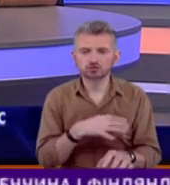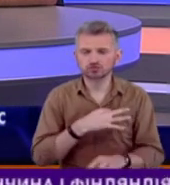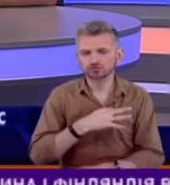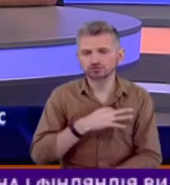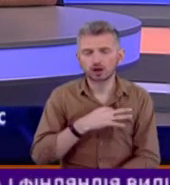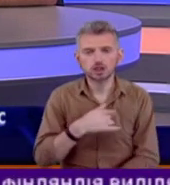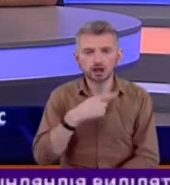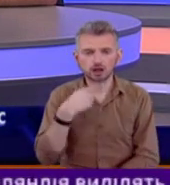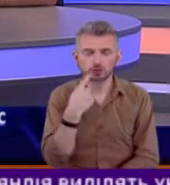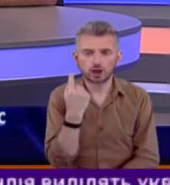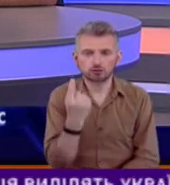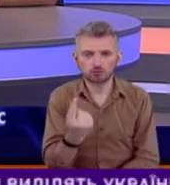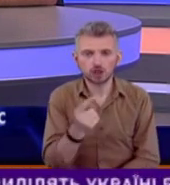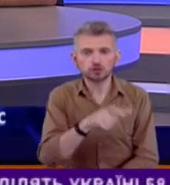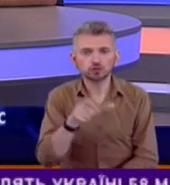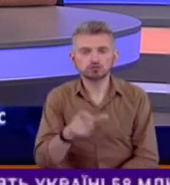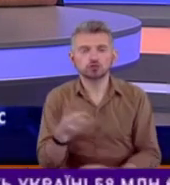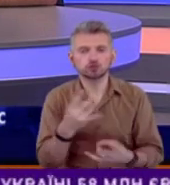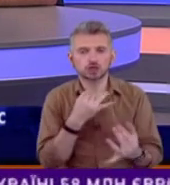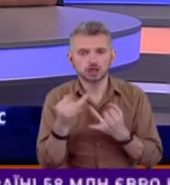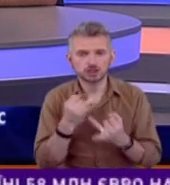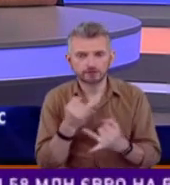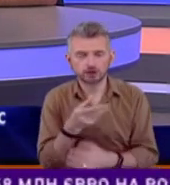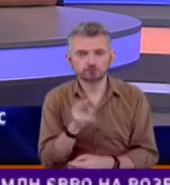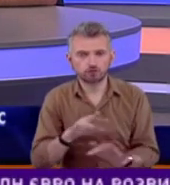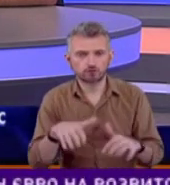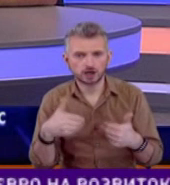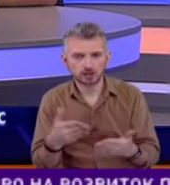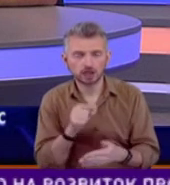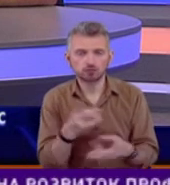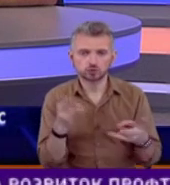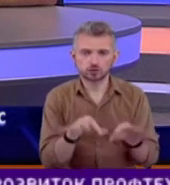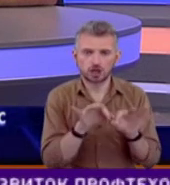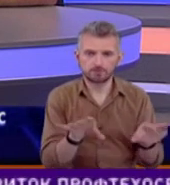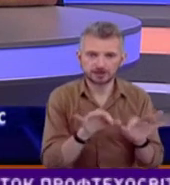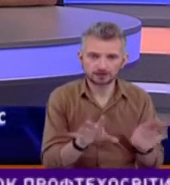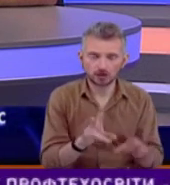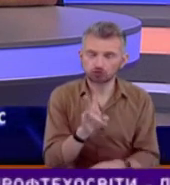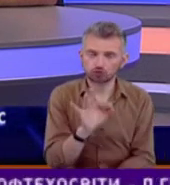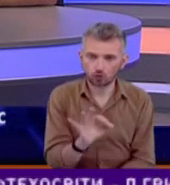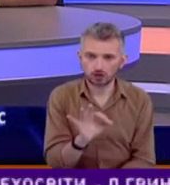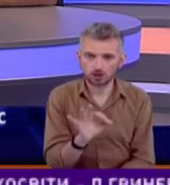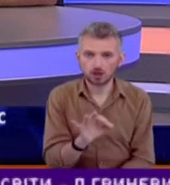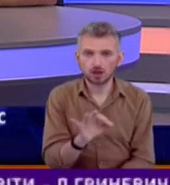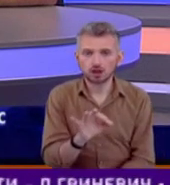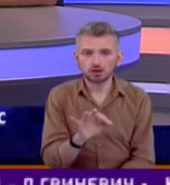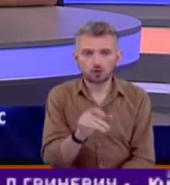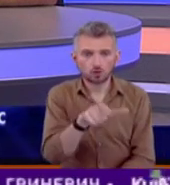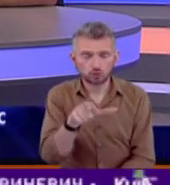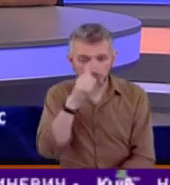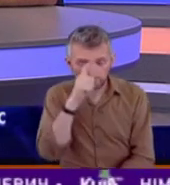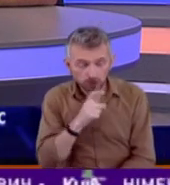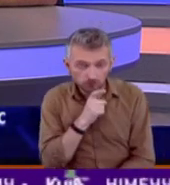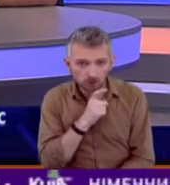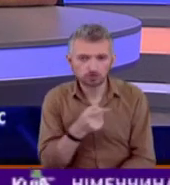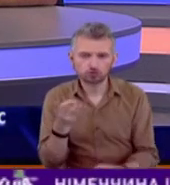Поэтому я говорю одно. С людьми нужно разговаривать в двух вариантах. Им нужно объяснять, но не понимают люди. Так, соответственно,